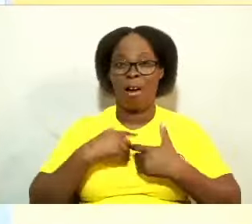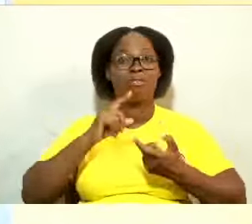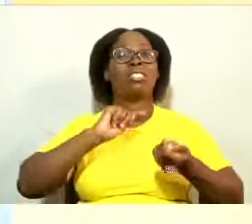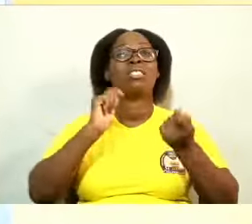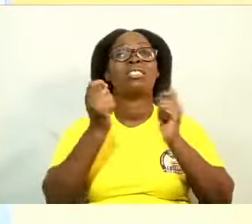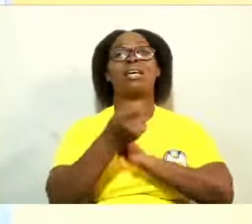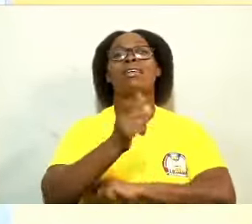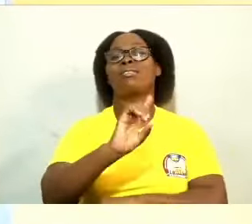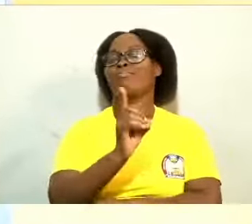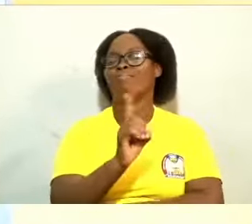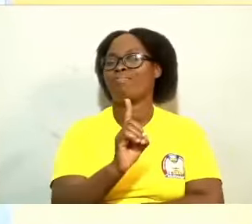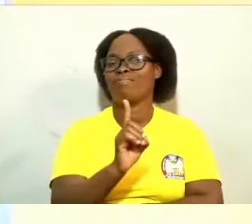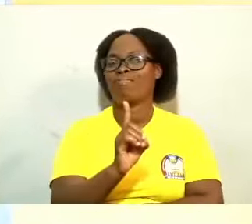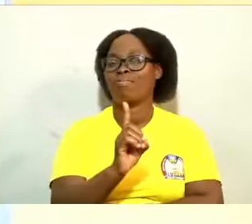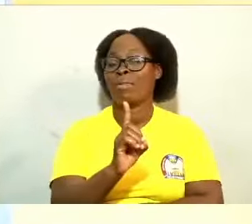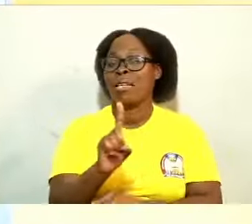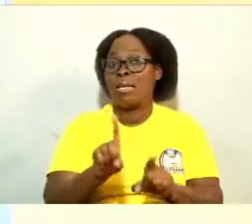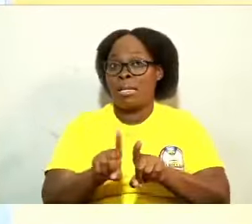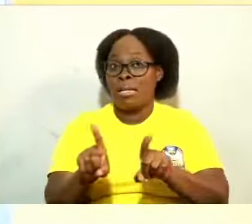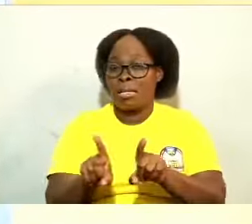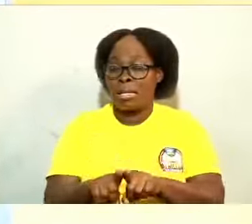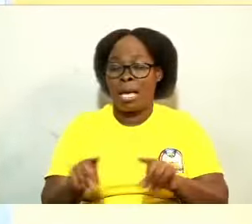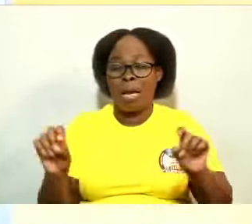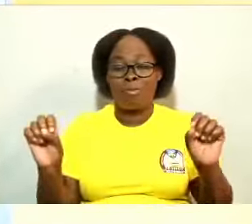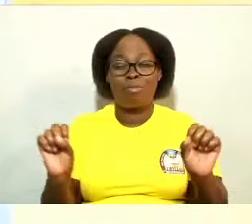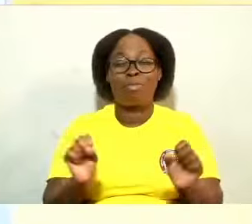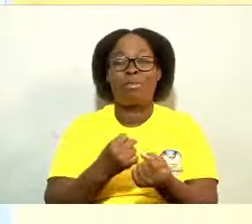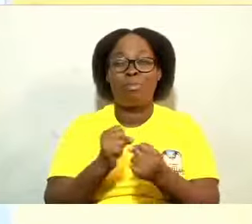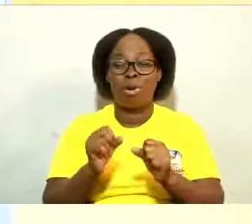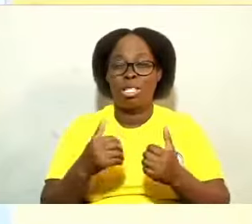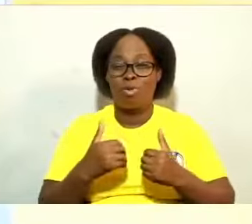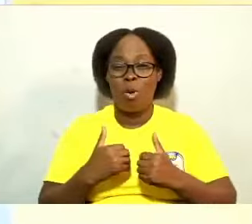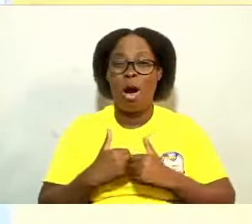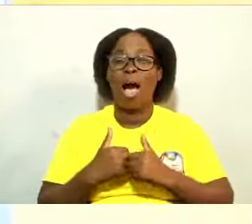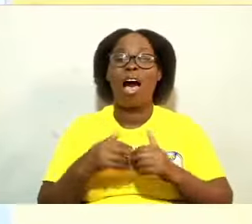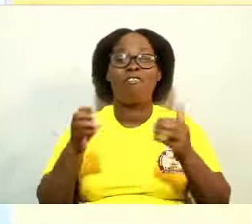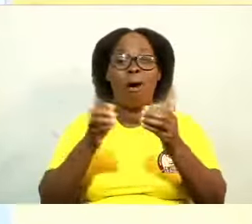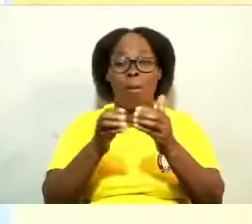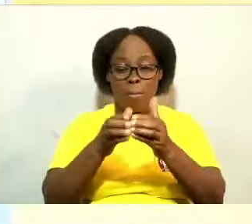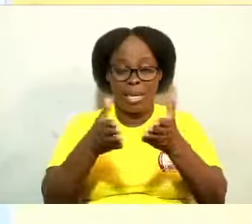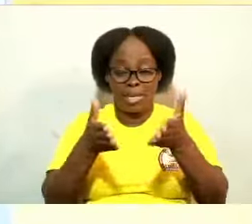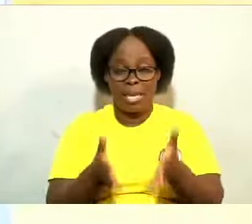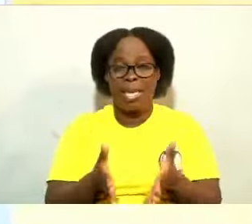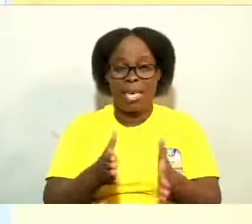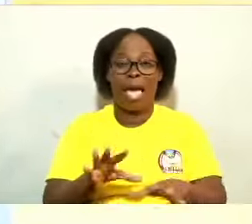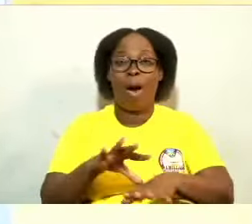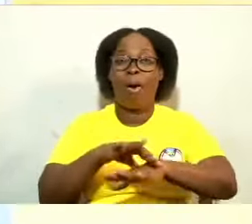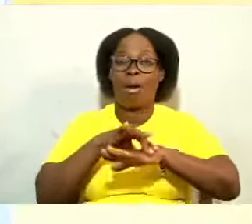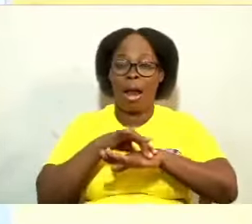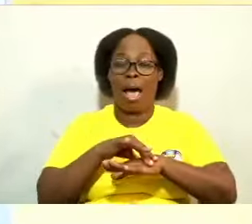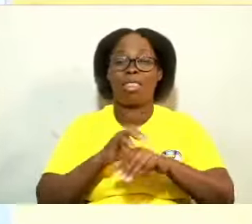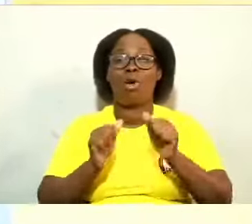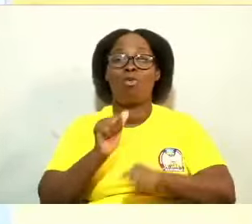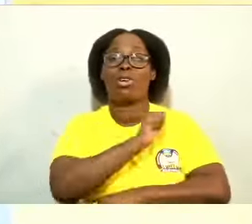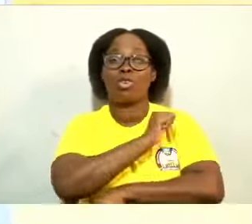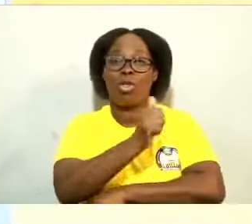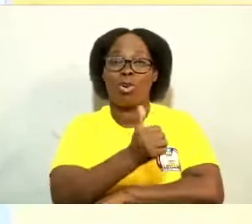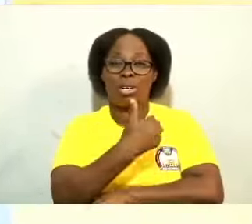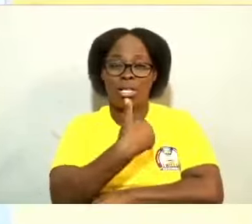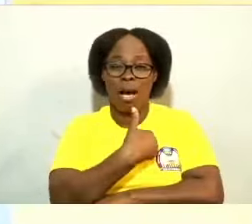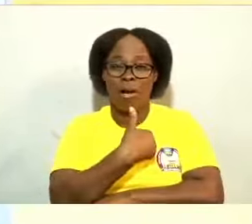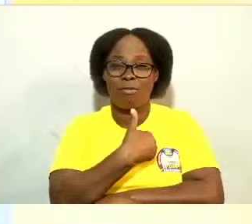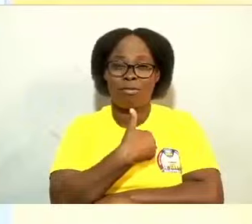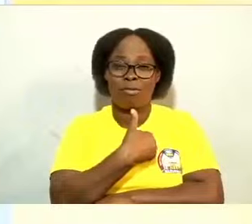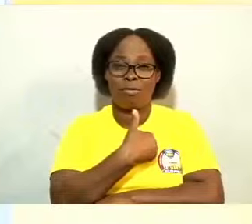haibadiliki, na hakuna kikao chochote hapa duniani chenye mamlaka